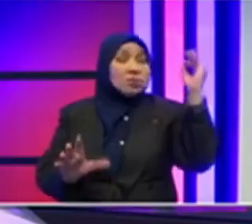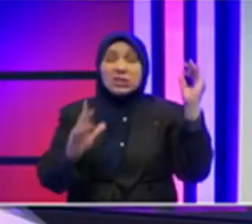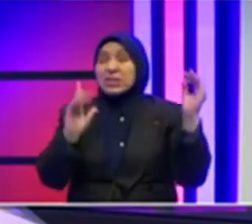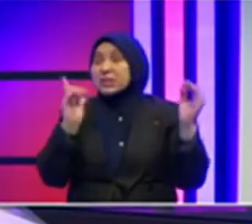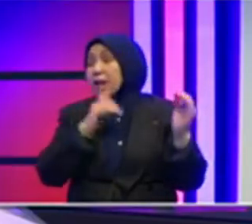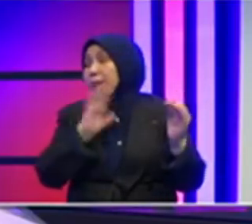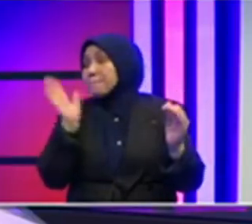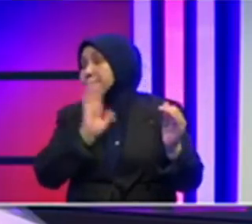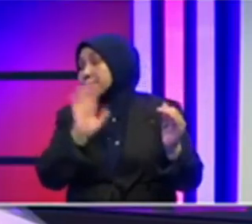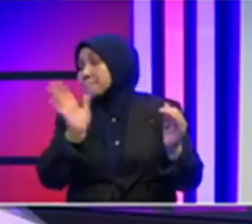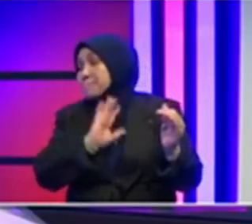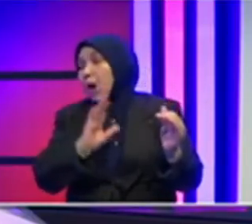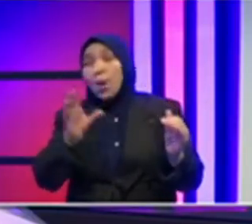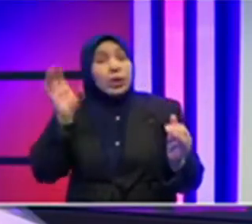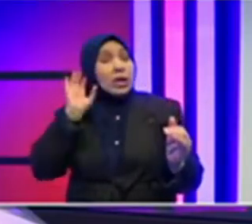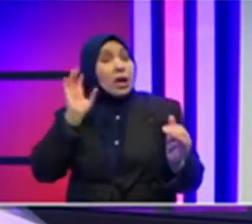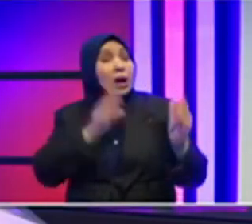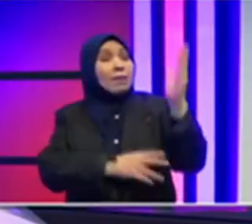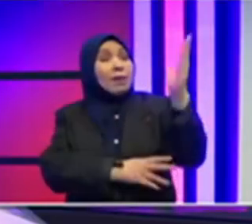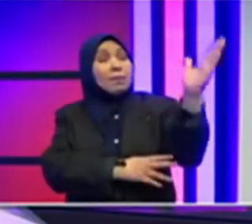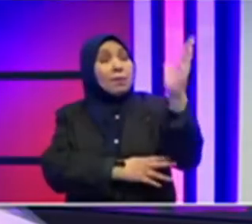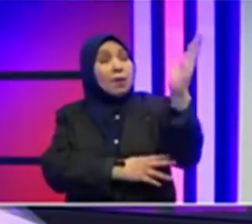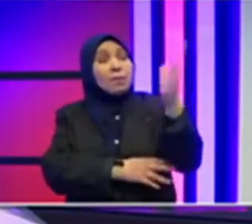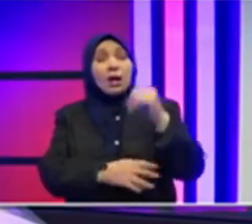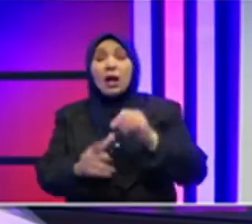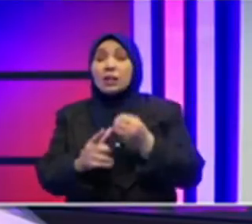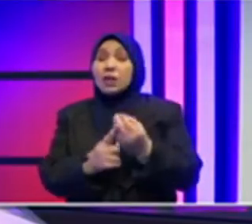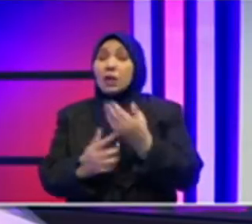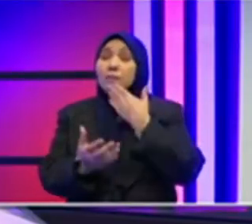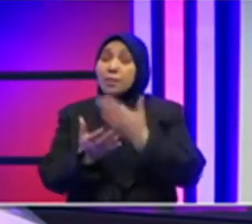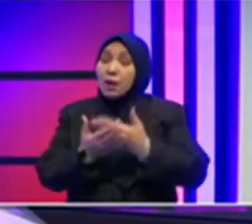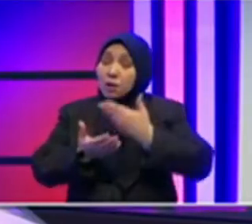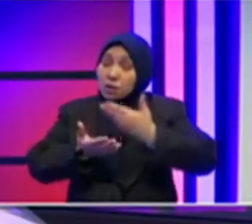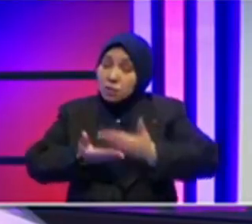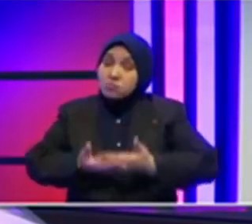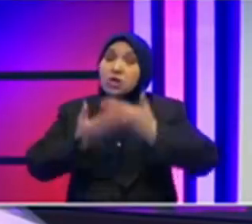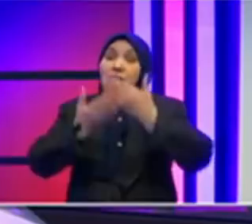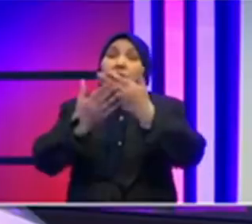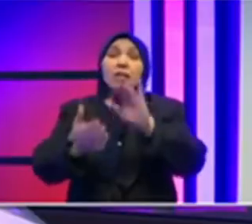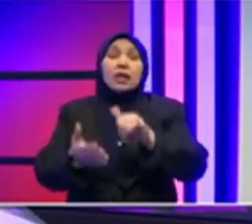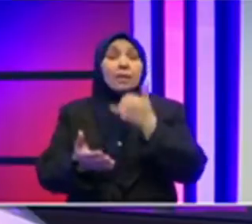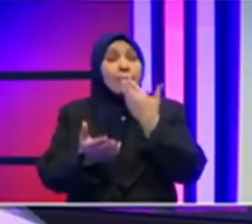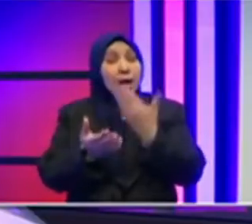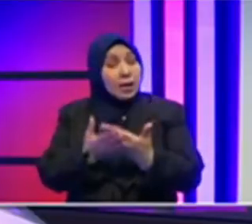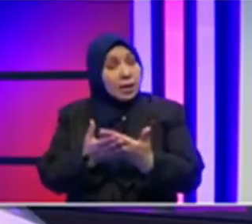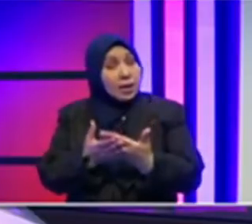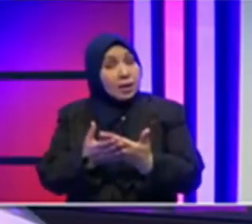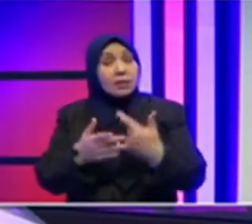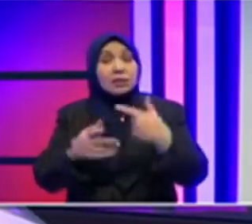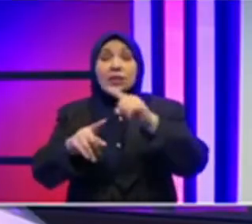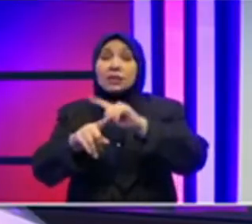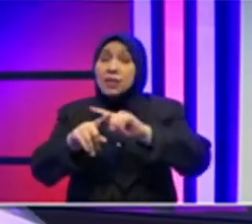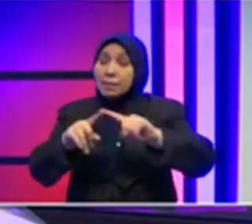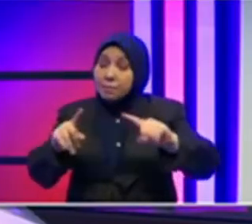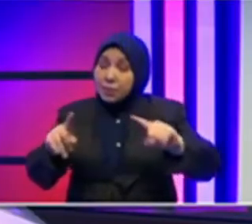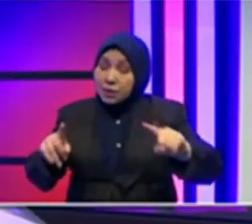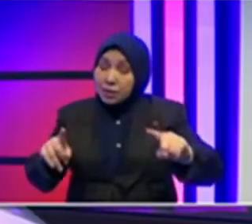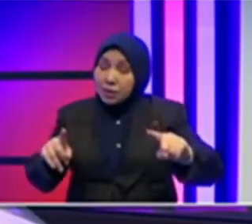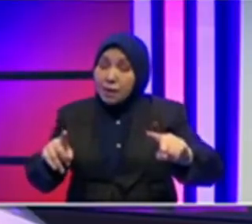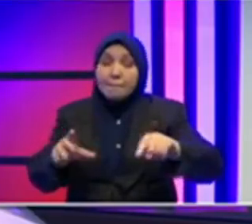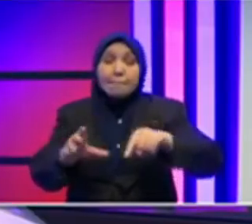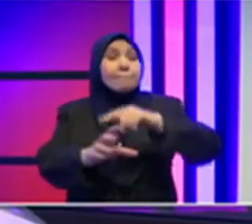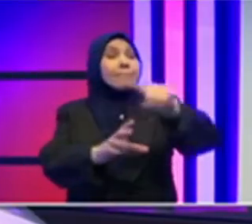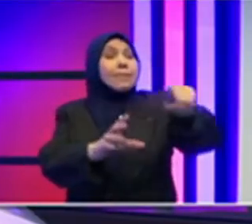mendengar kepada tazkirah ataupun kebaikan ataupun cadangan yang baik, tetapi liyudilla an sabilillah.